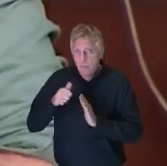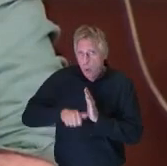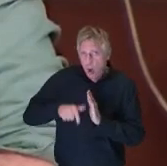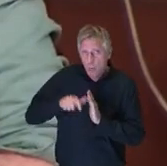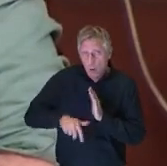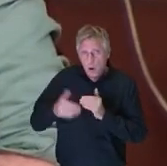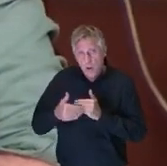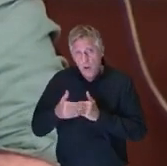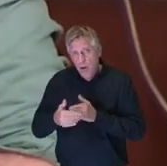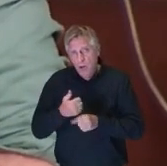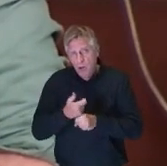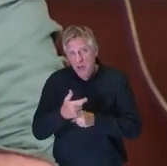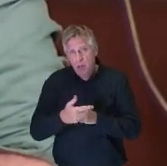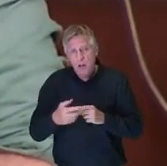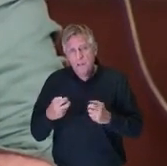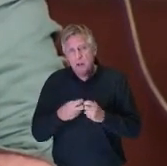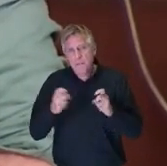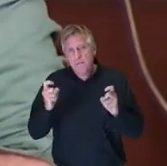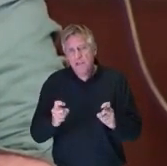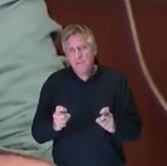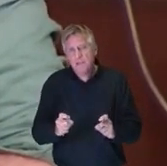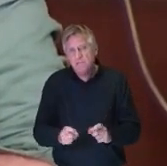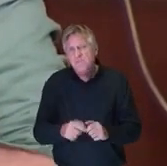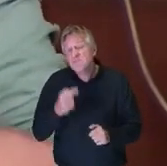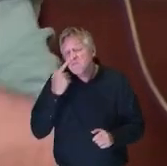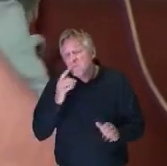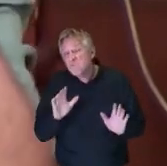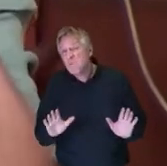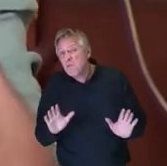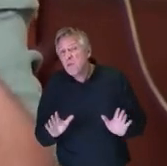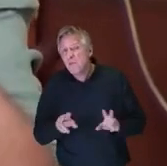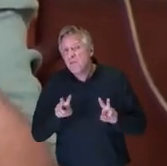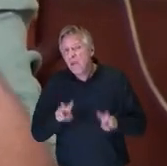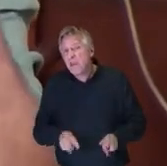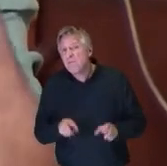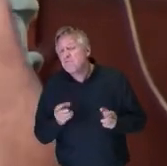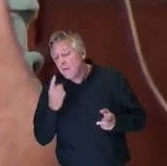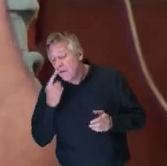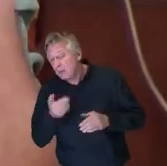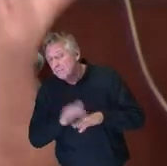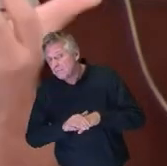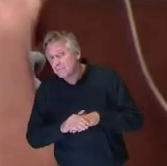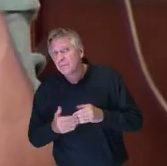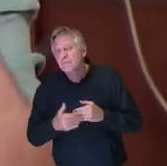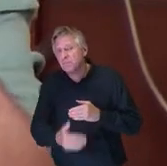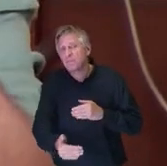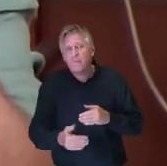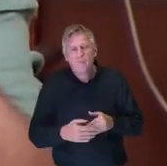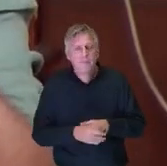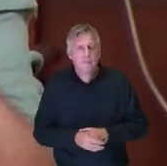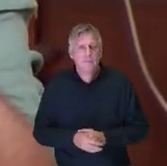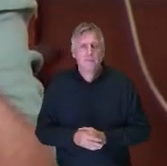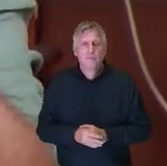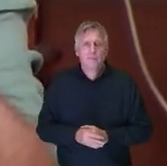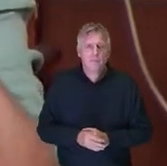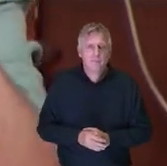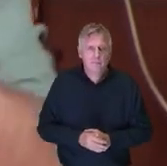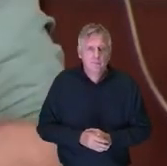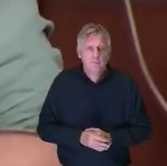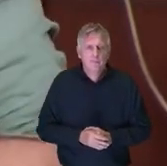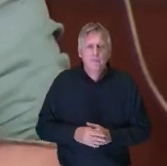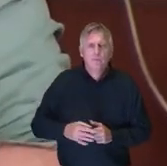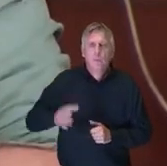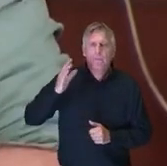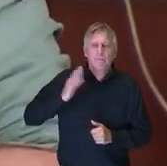années. Bon, on verra effectivement ce qu'il en est exactement, mais toujours est-il qu'on n'arrivera pas à atteindre les niveaux qui étaient